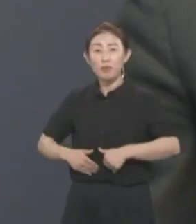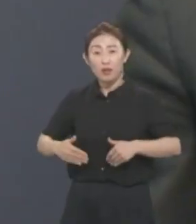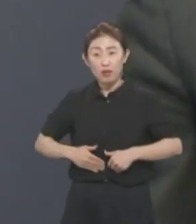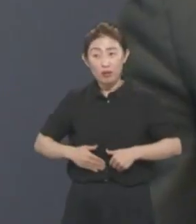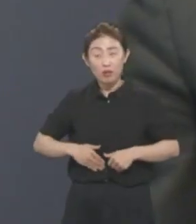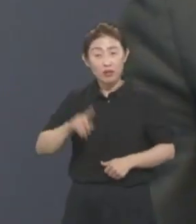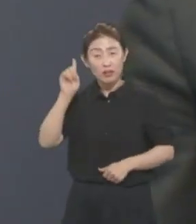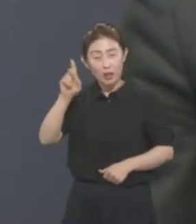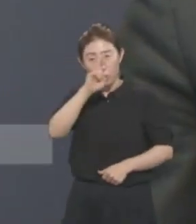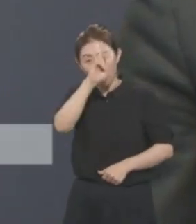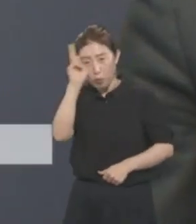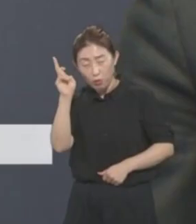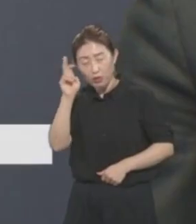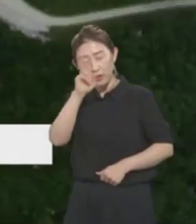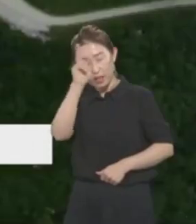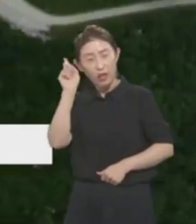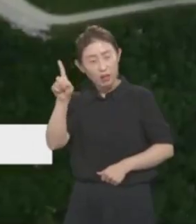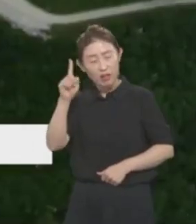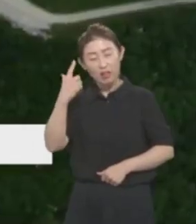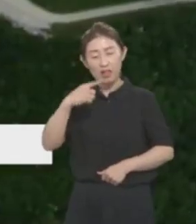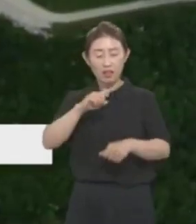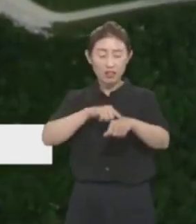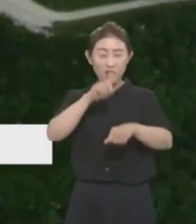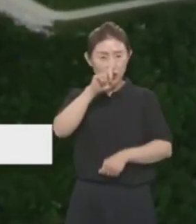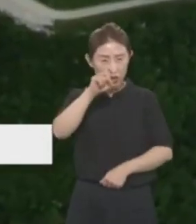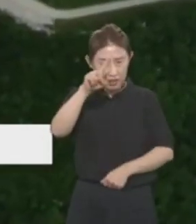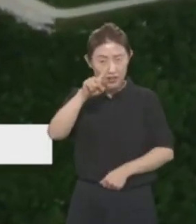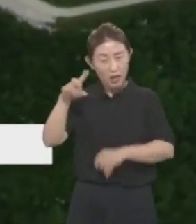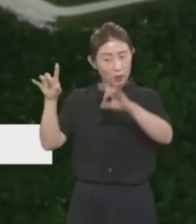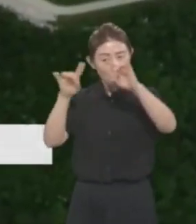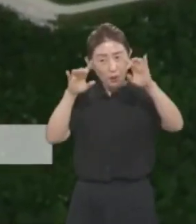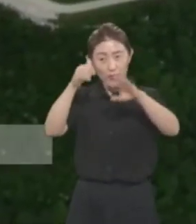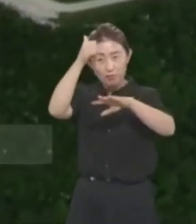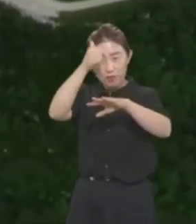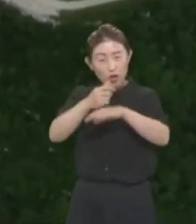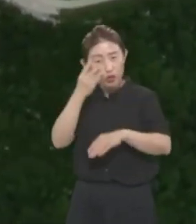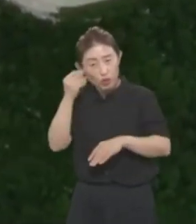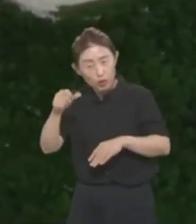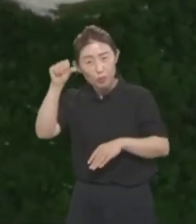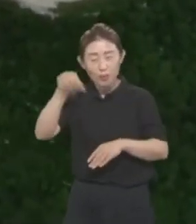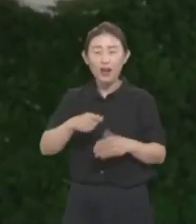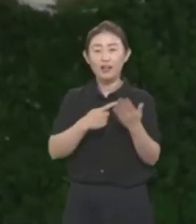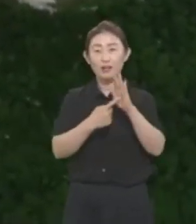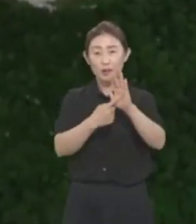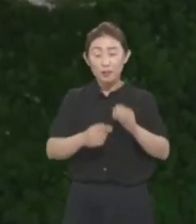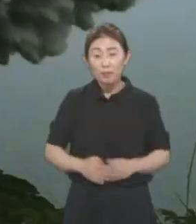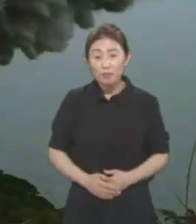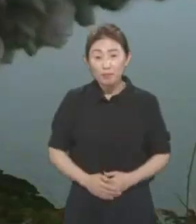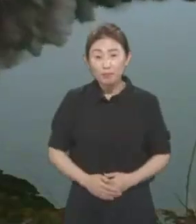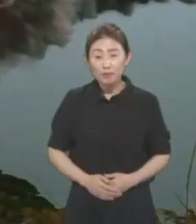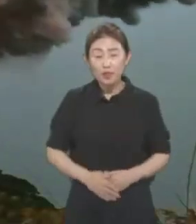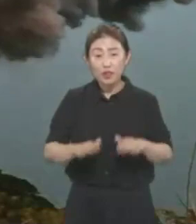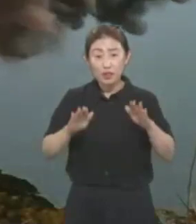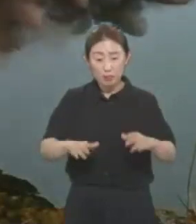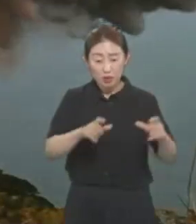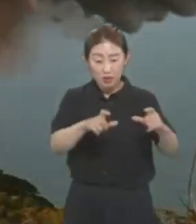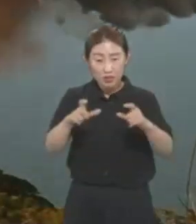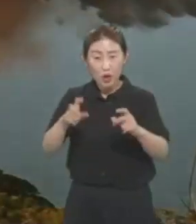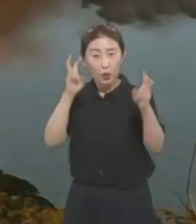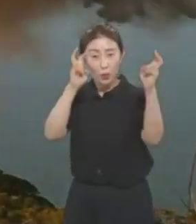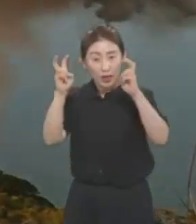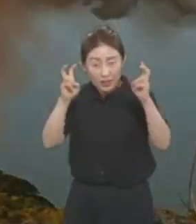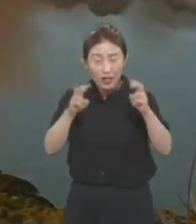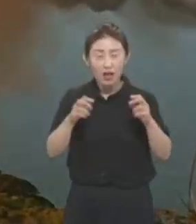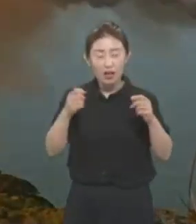결과를 최종 발표할 예정입니다. 한편 이번 3차 발사에선 대덕특군의 정보출연연구원을 비롯해 지역의